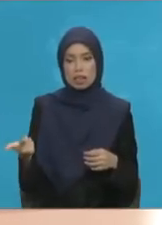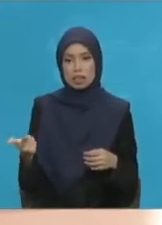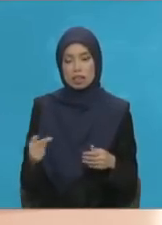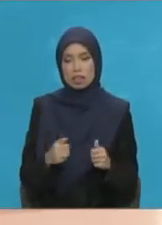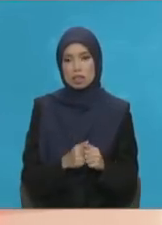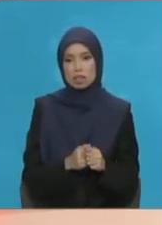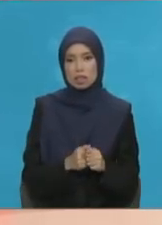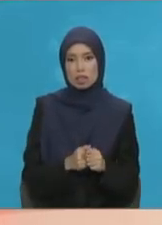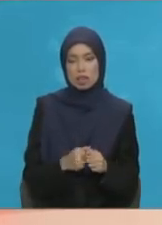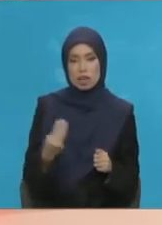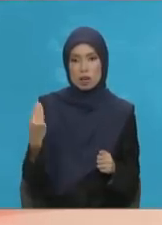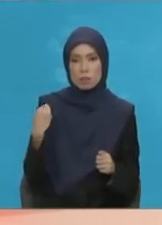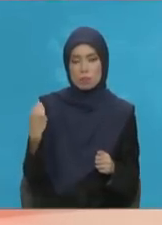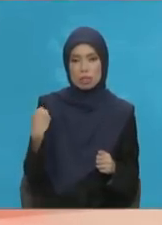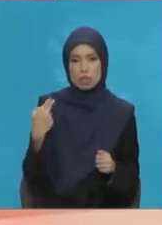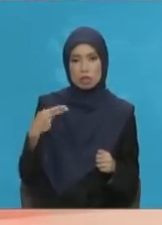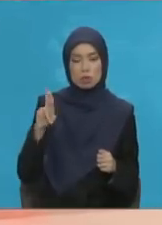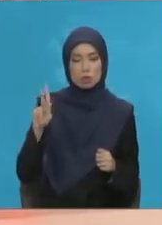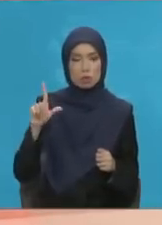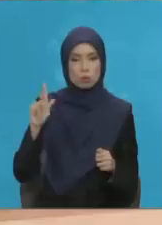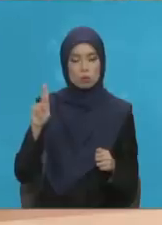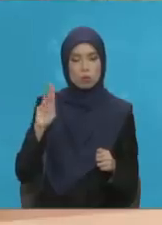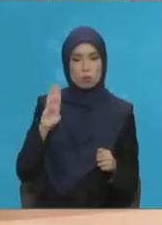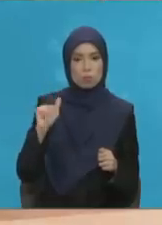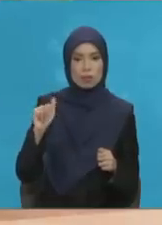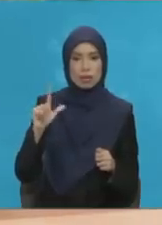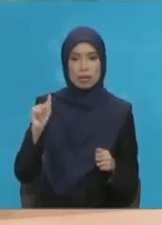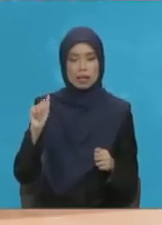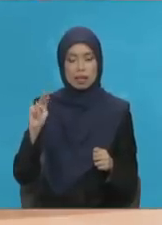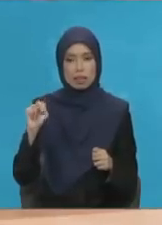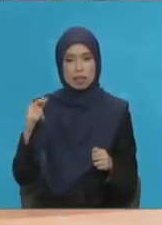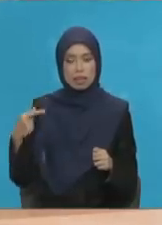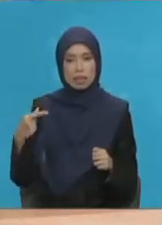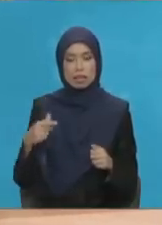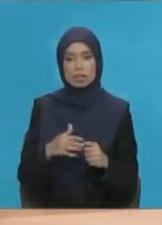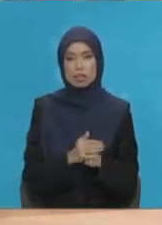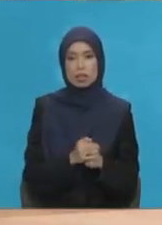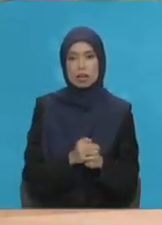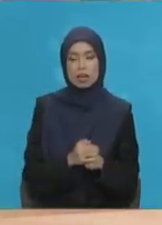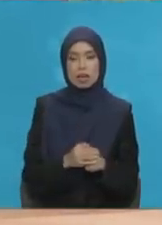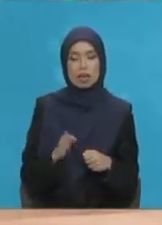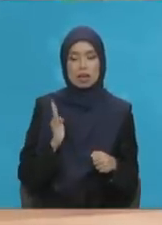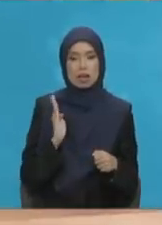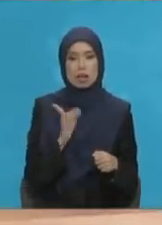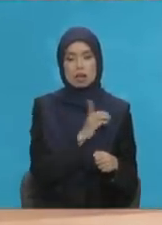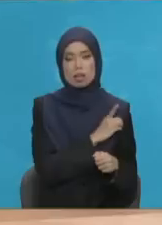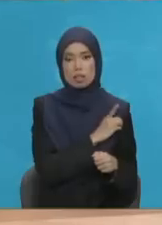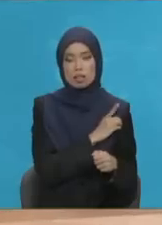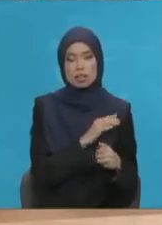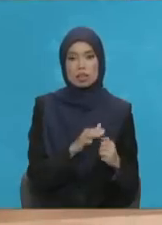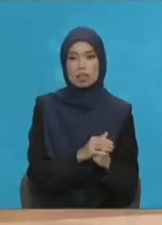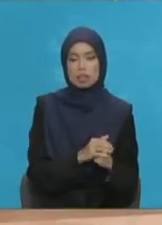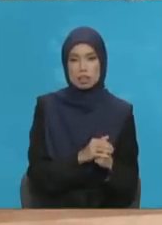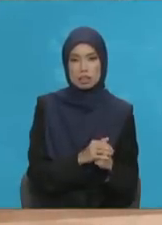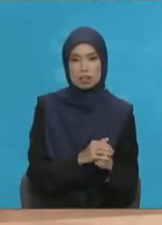Mantri Mantri hulubalang dan menteri-menteri pedalaman duta duta pesuro Jaya Persero Jaya tinggi setiap